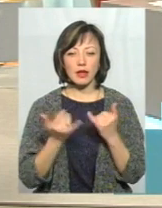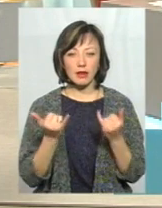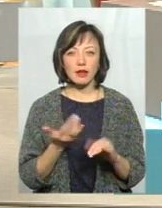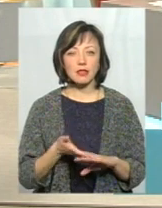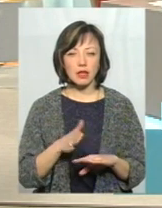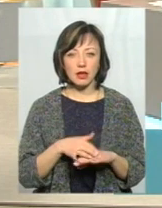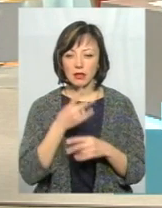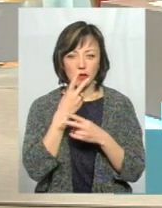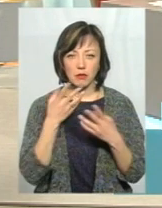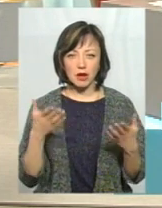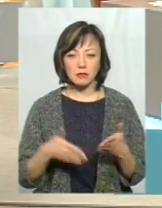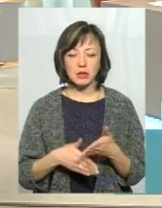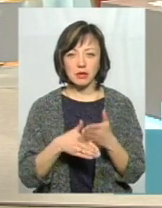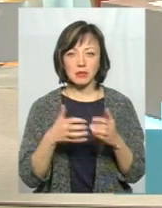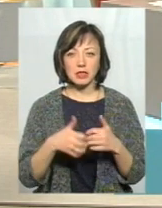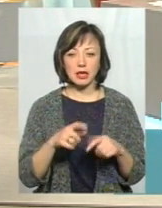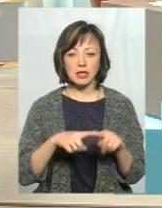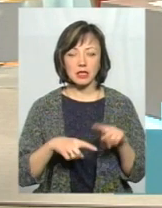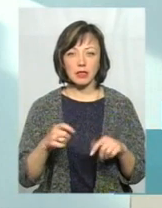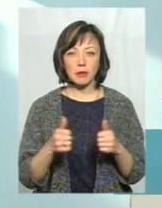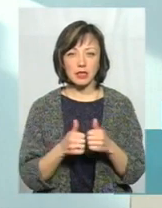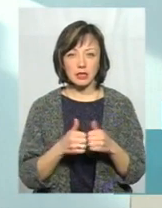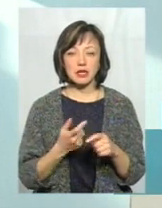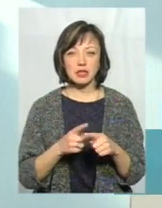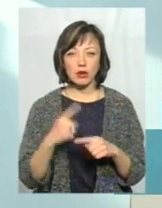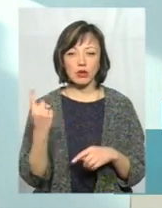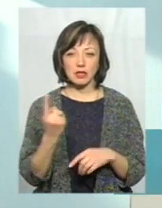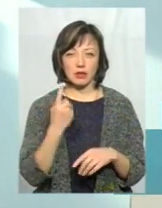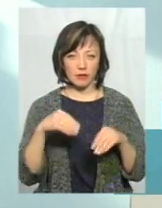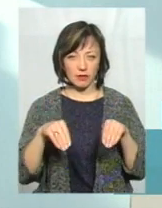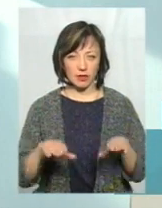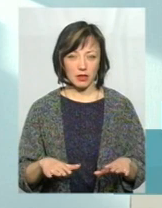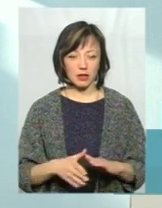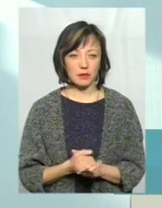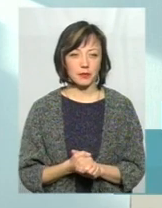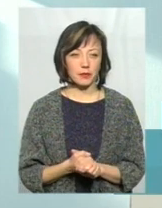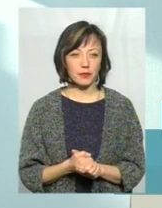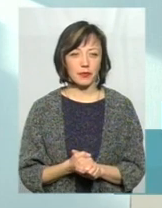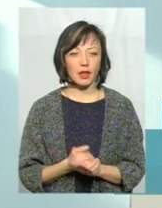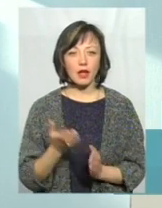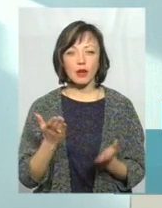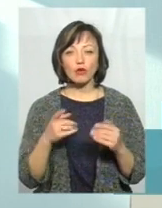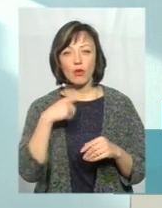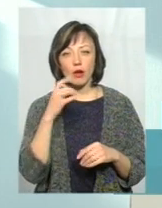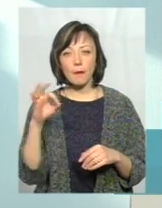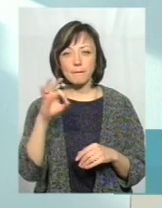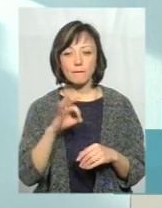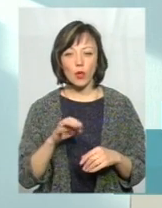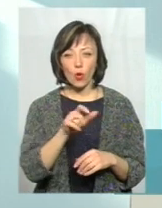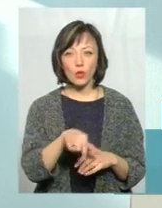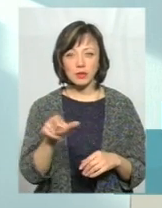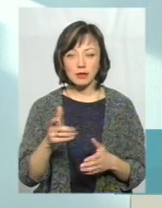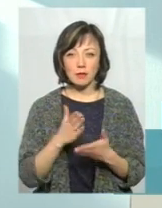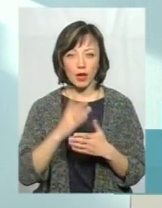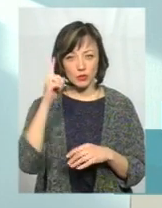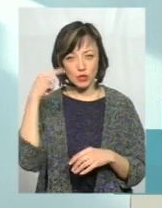складна, вона не бачить підтримки серед рідних, близьких, і це один єдиний вихід. Якщо говорити про коло осіб, які мають